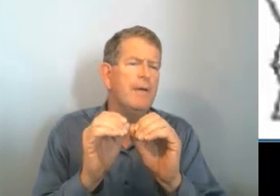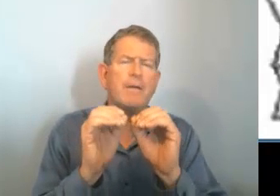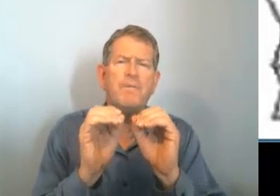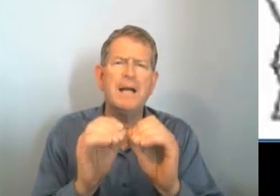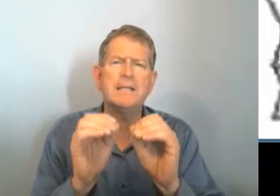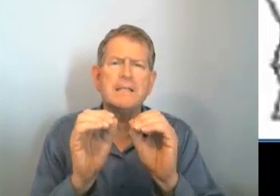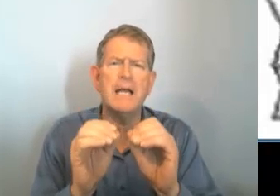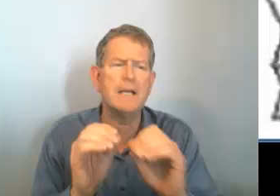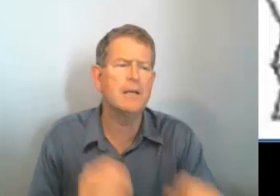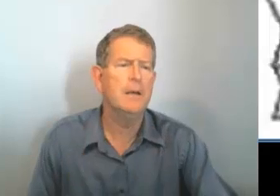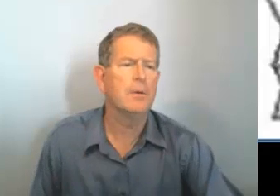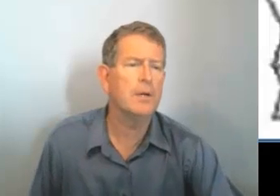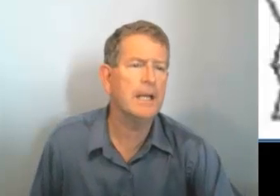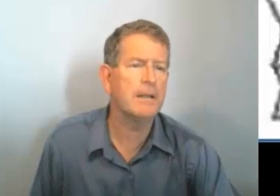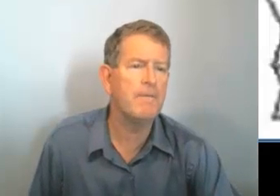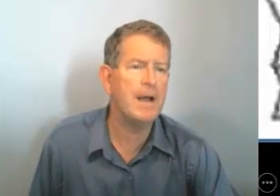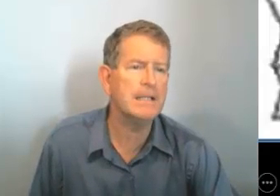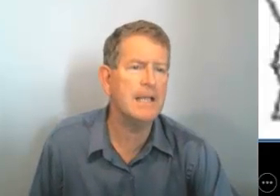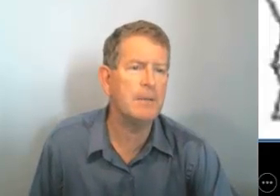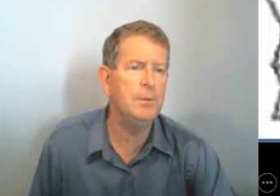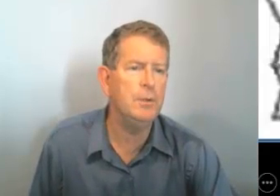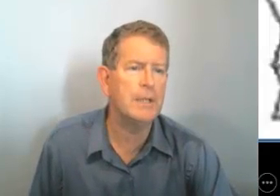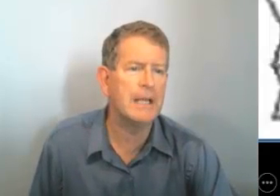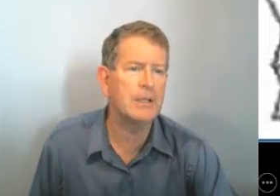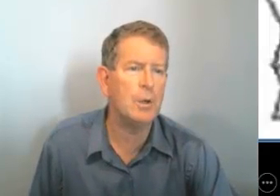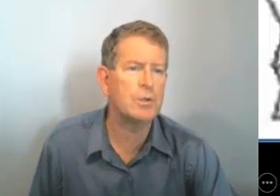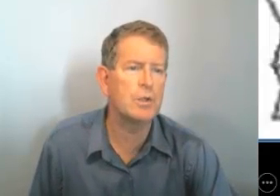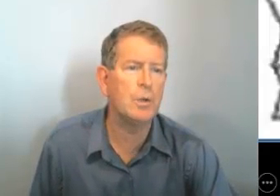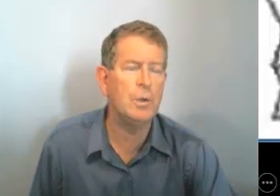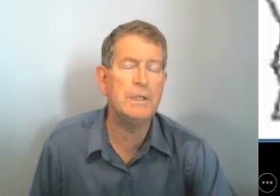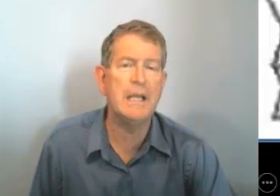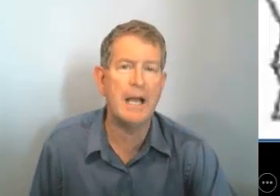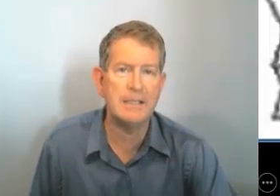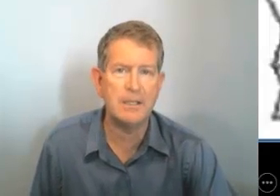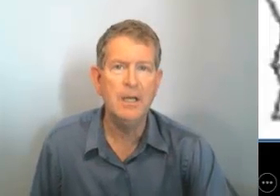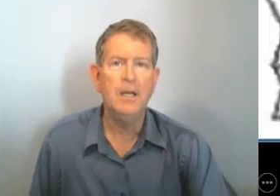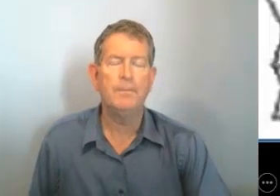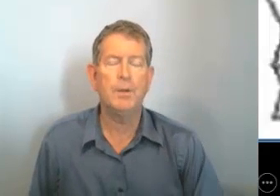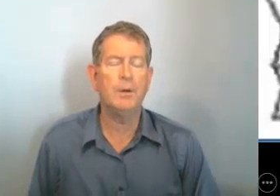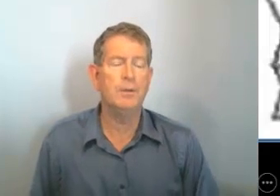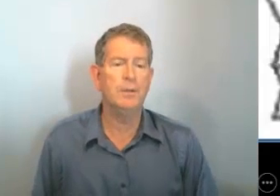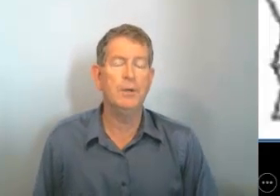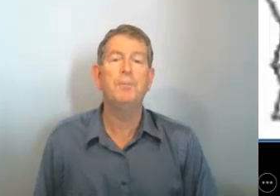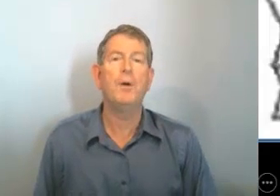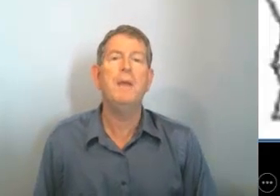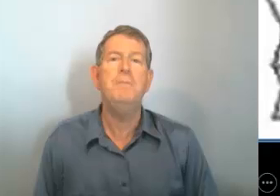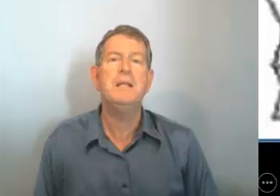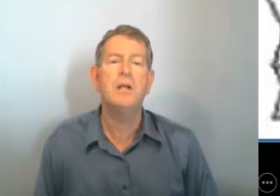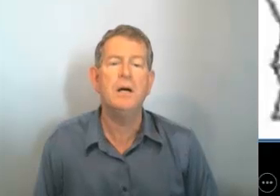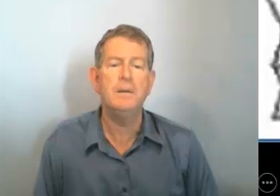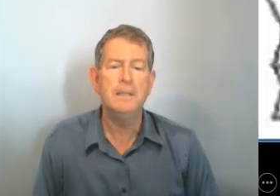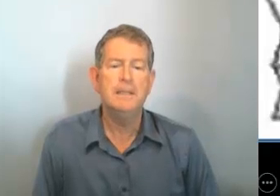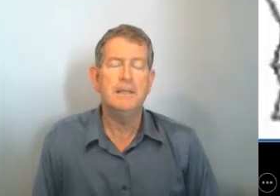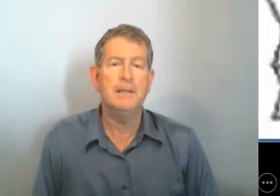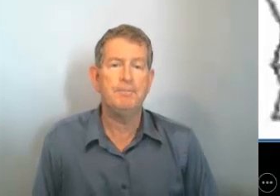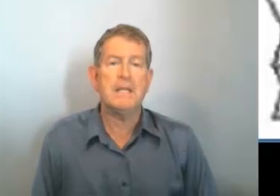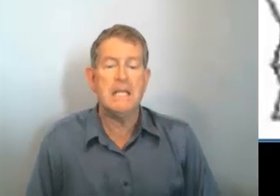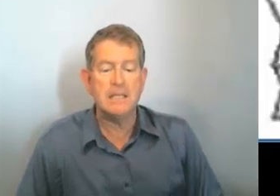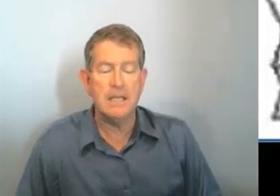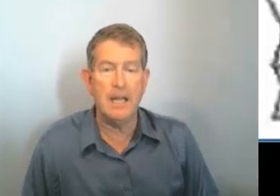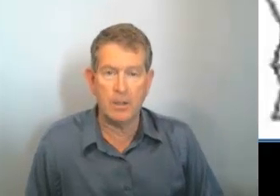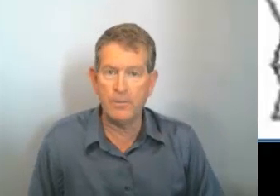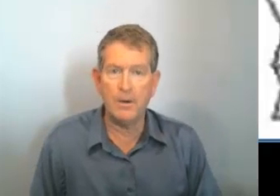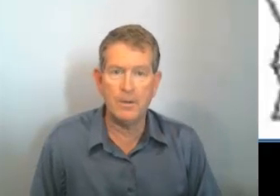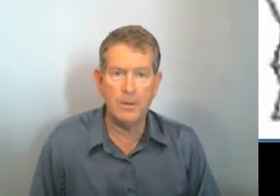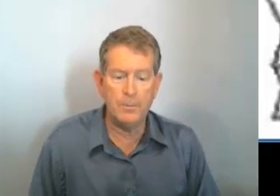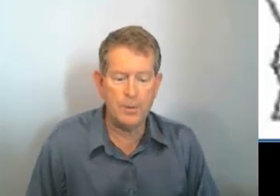disons, avec 25 minutes et 14 secondes qui restent dans le premier mi-temps,